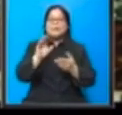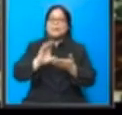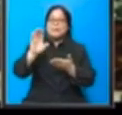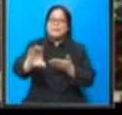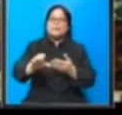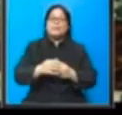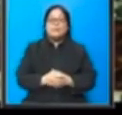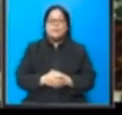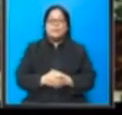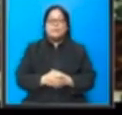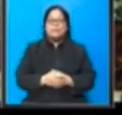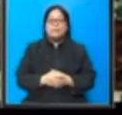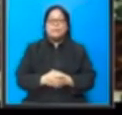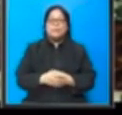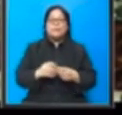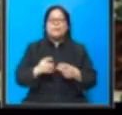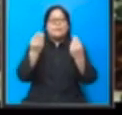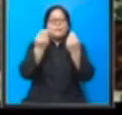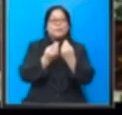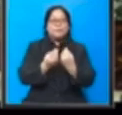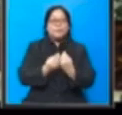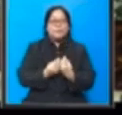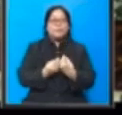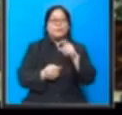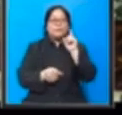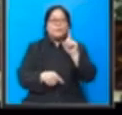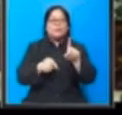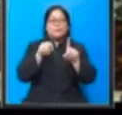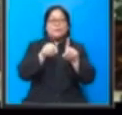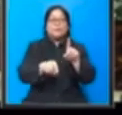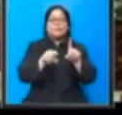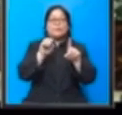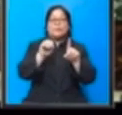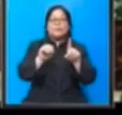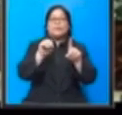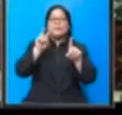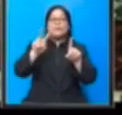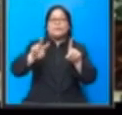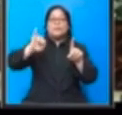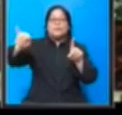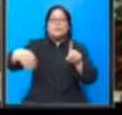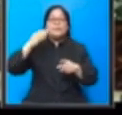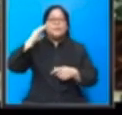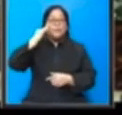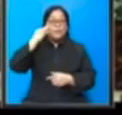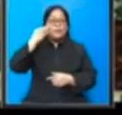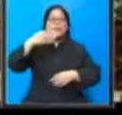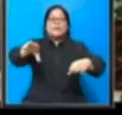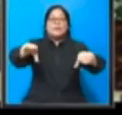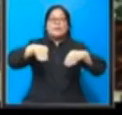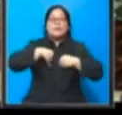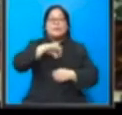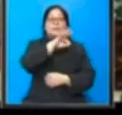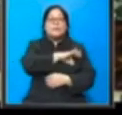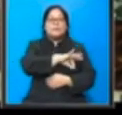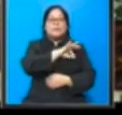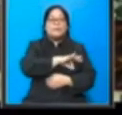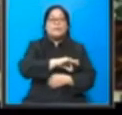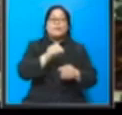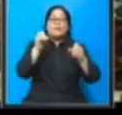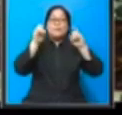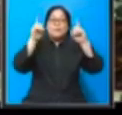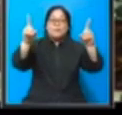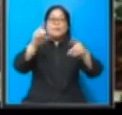pelaporan manakala seramai satu poin 02 juta Bumiputera telah menerima manfaat dalam bidang